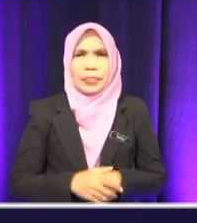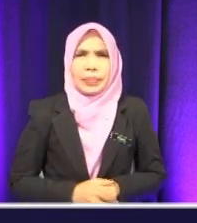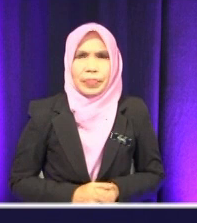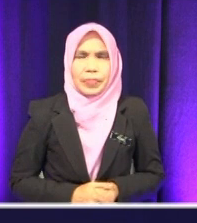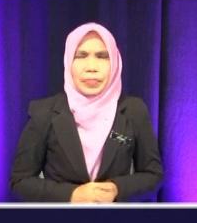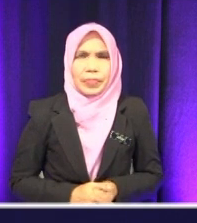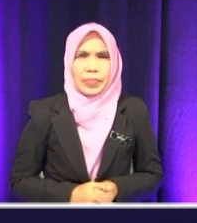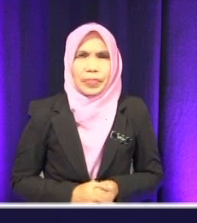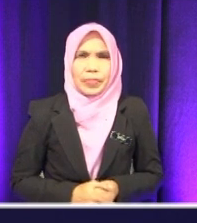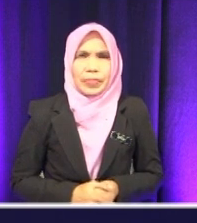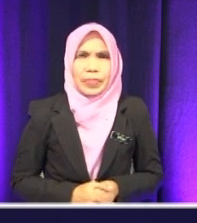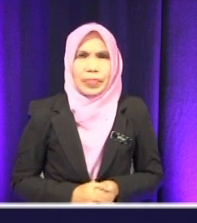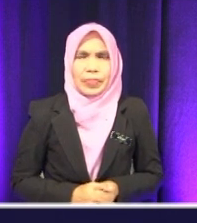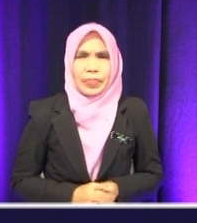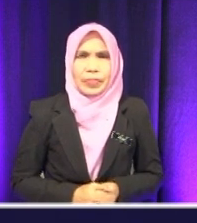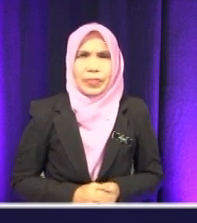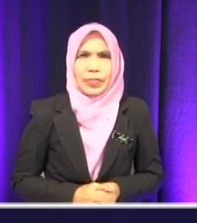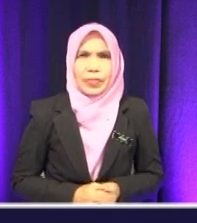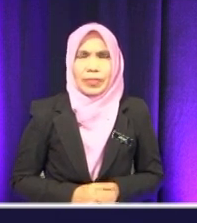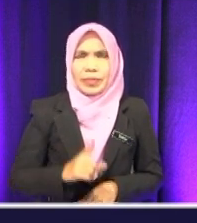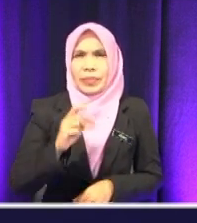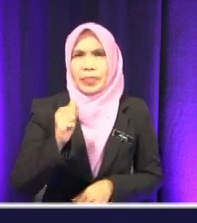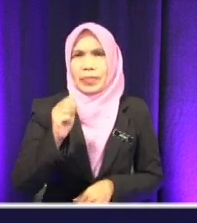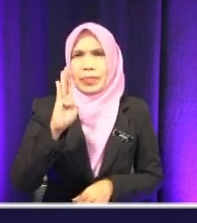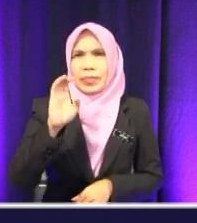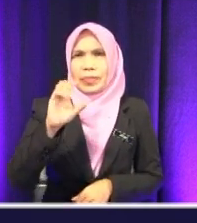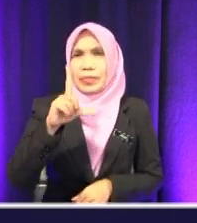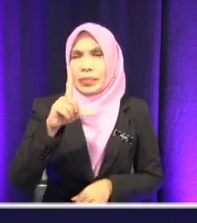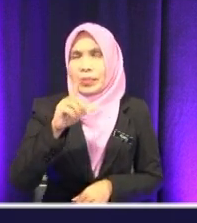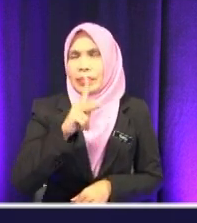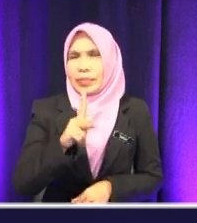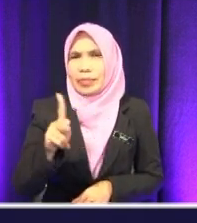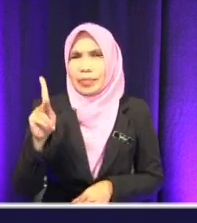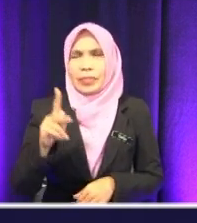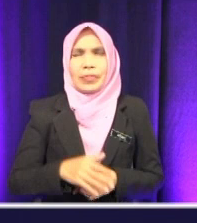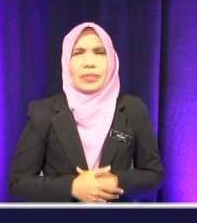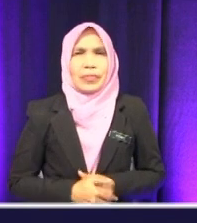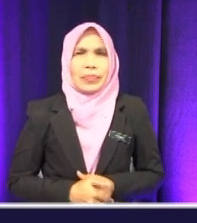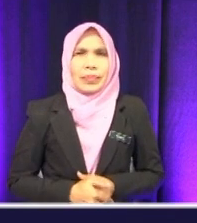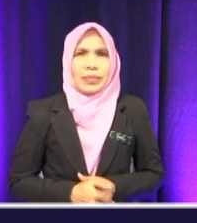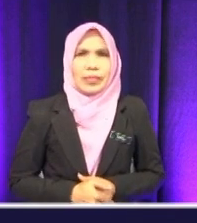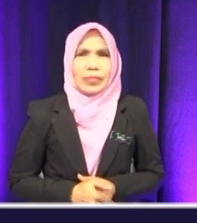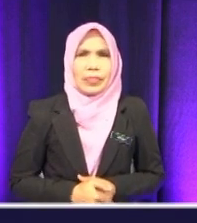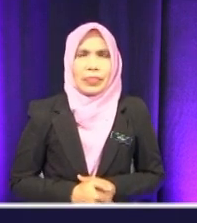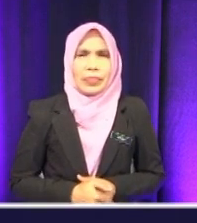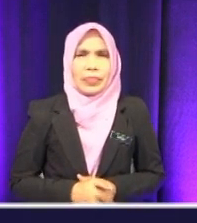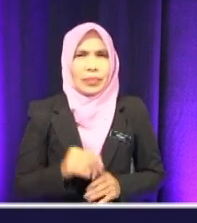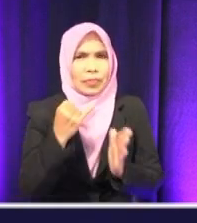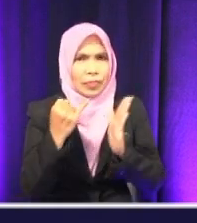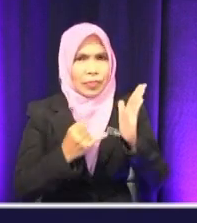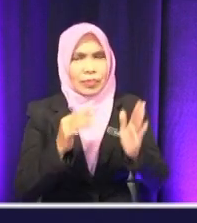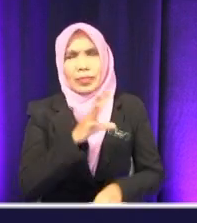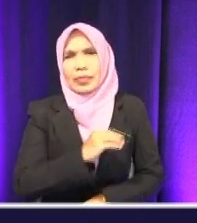pendek lah satu saja dan label kan Nah dalam soal dan itu juga dia fokuskan kepada laka dan